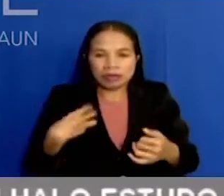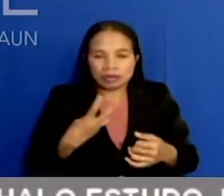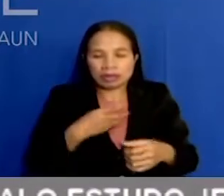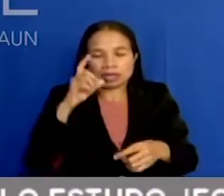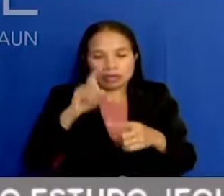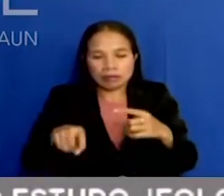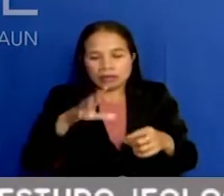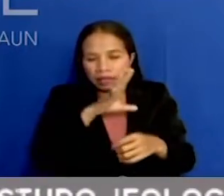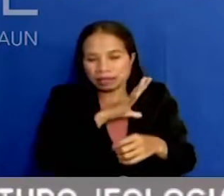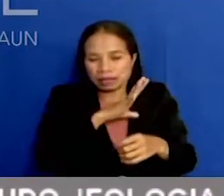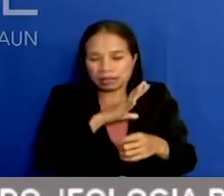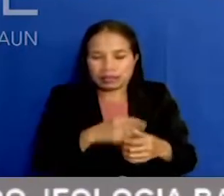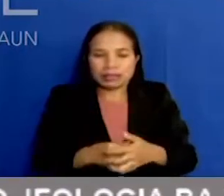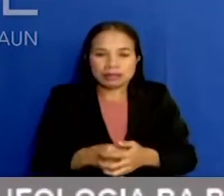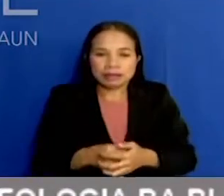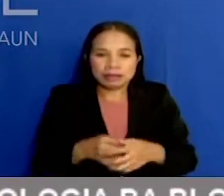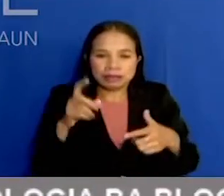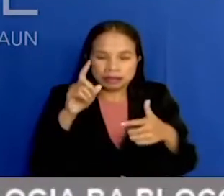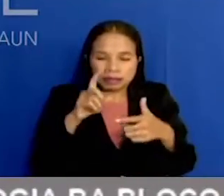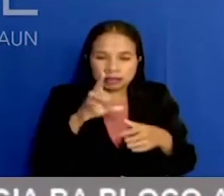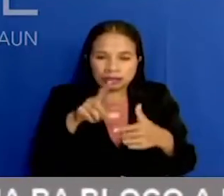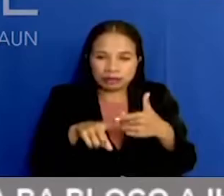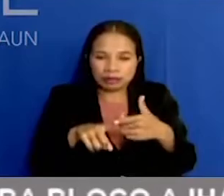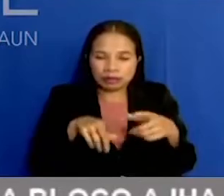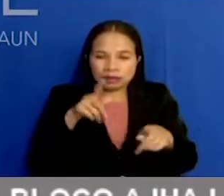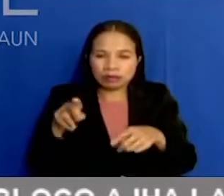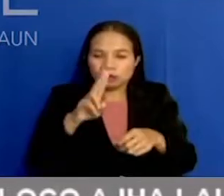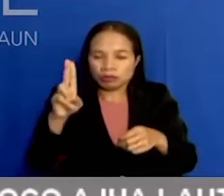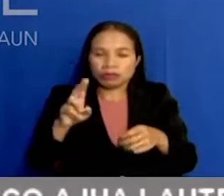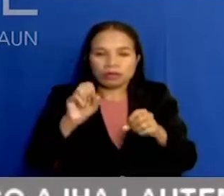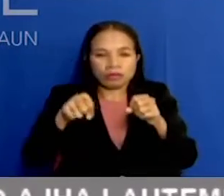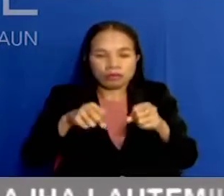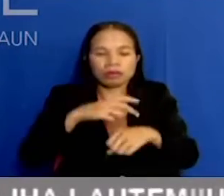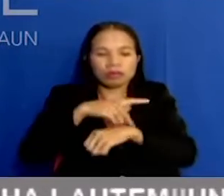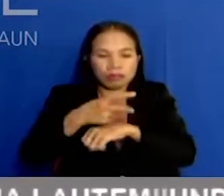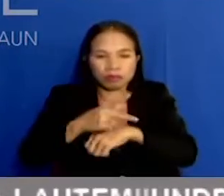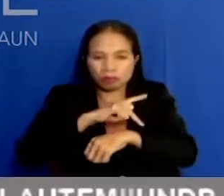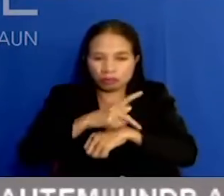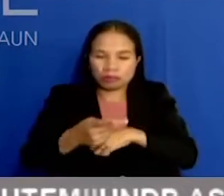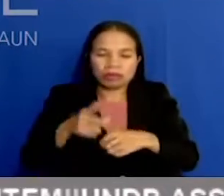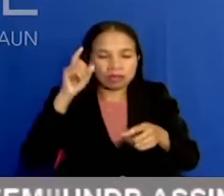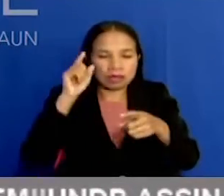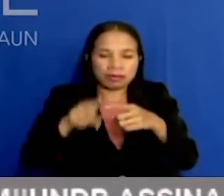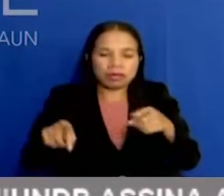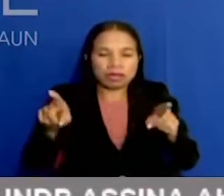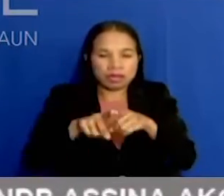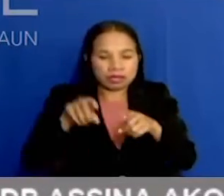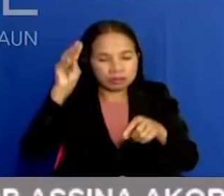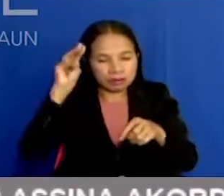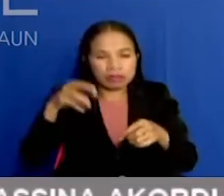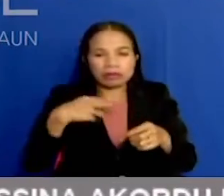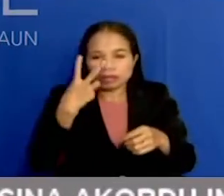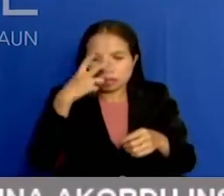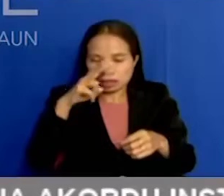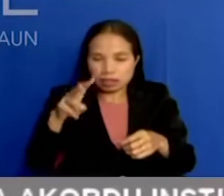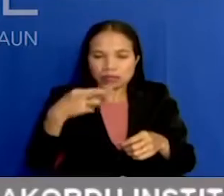reabilitația propriu nebe, bac se ha întâmplu, pa depois, ite ne populația să trebuie să am o toare, mă unhele, mă unhele. Ne, la bine. Ane sa ministru, ite orientă para unsa,